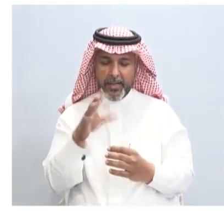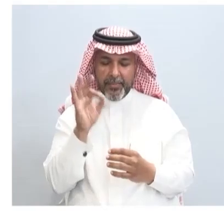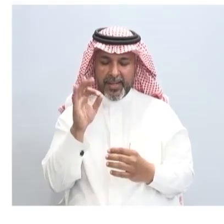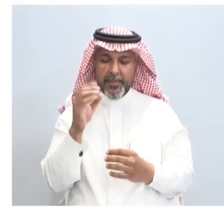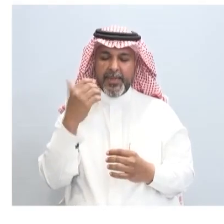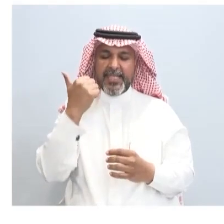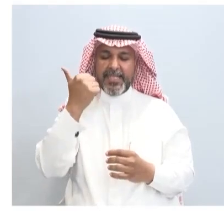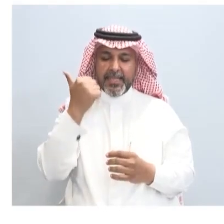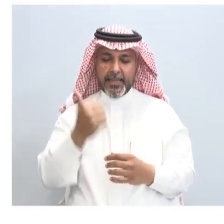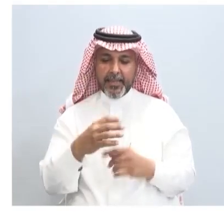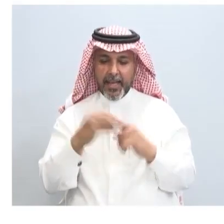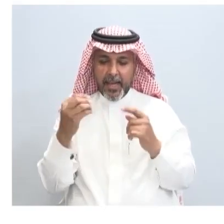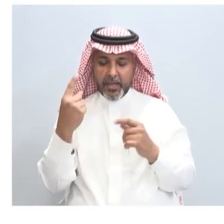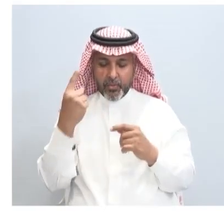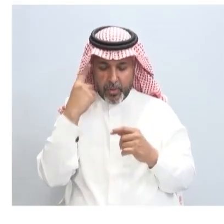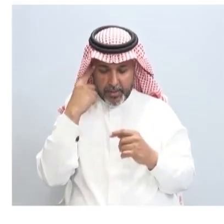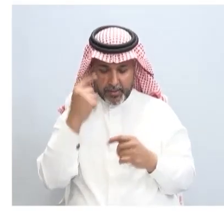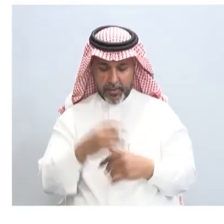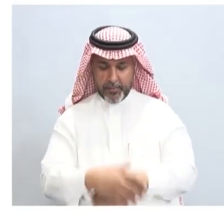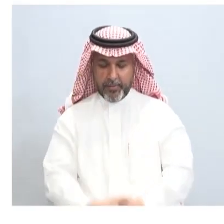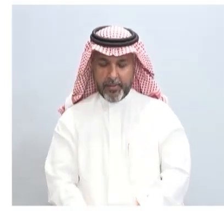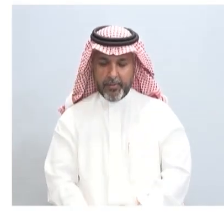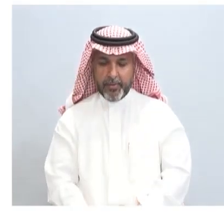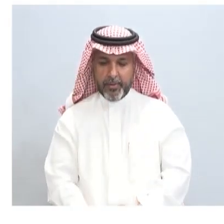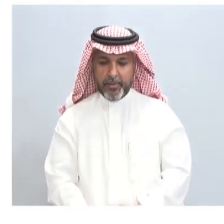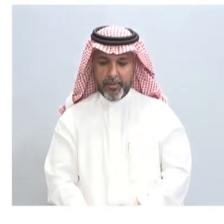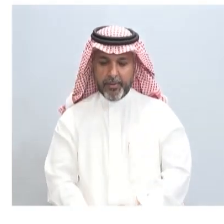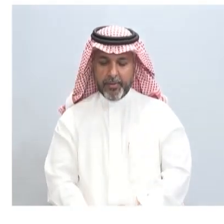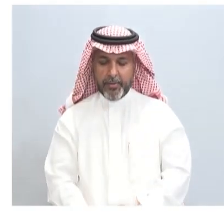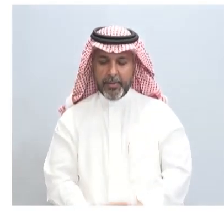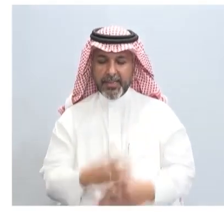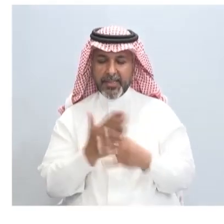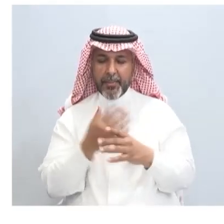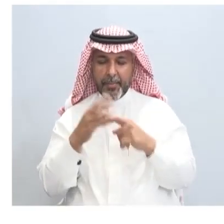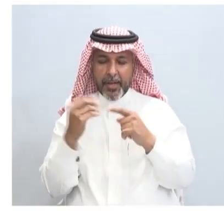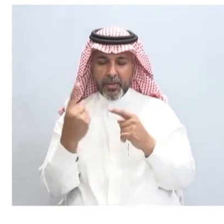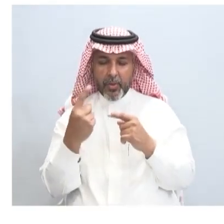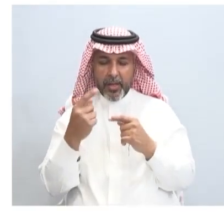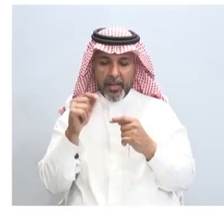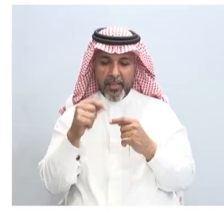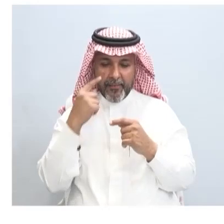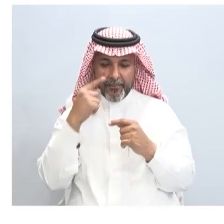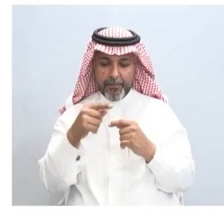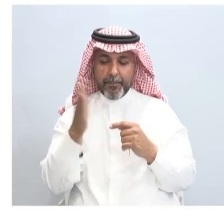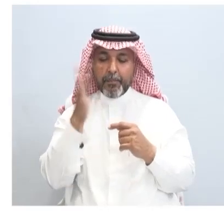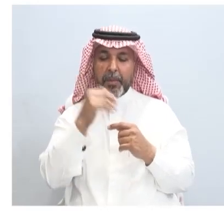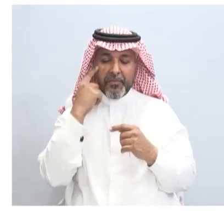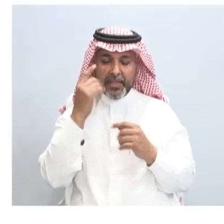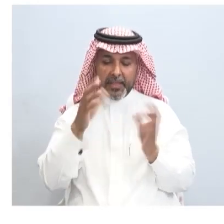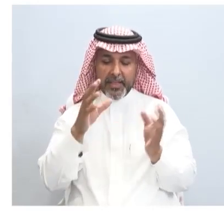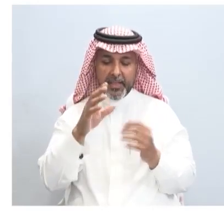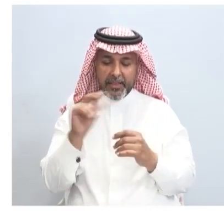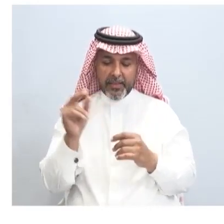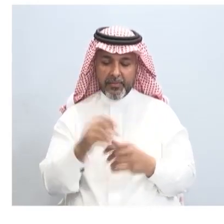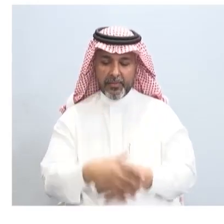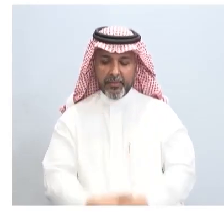6 ناقص 1 فكتوريا 6 ناقص وا فكتوريا ليش نقصنا واحد لان هذا بدون نقطه مرجعيه اذا حيكون ان